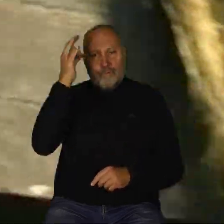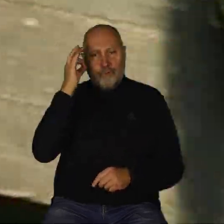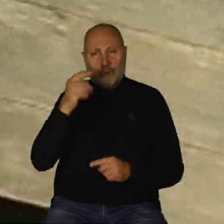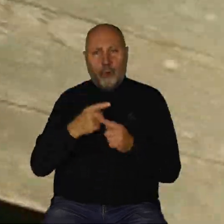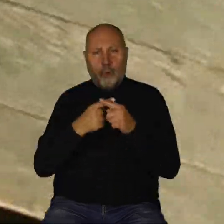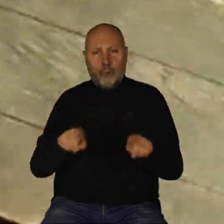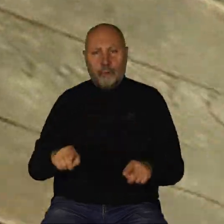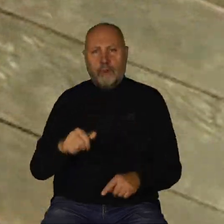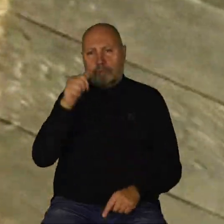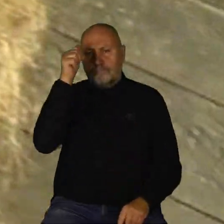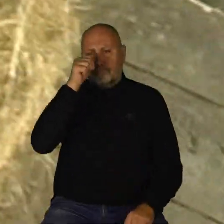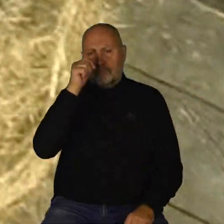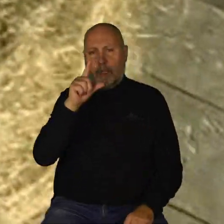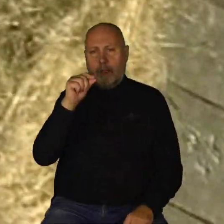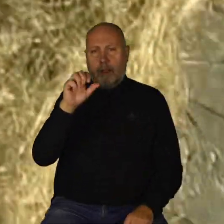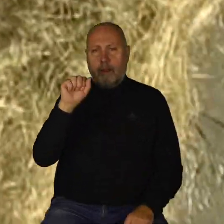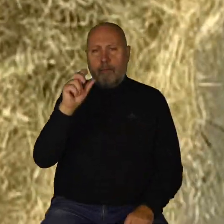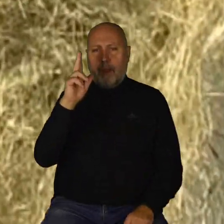tkamy